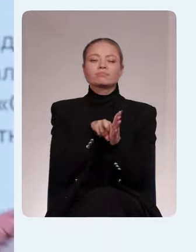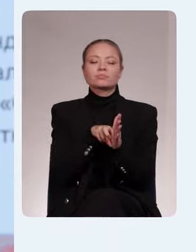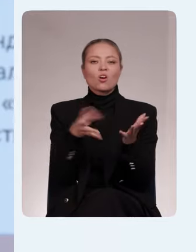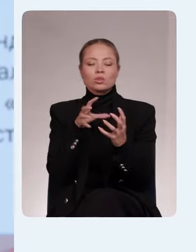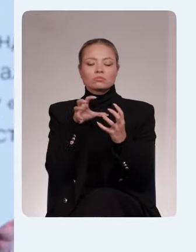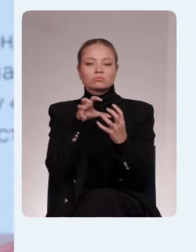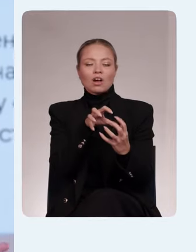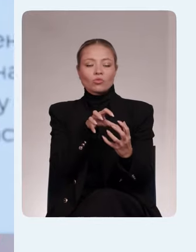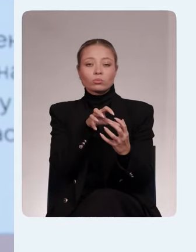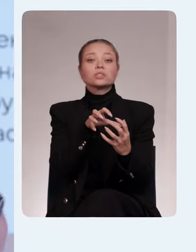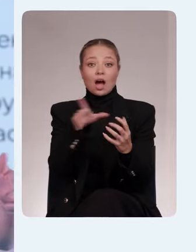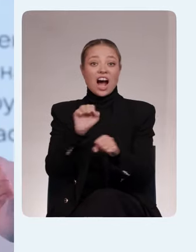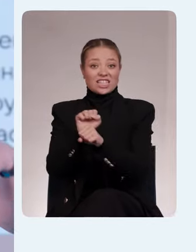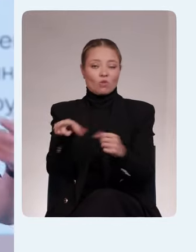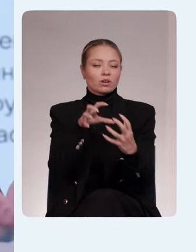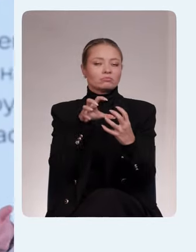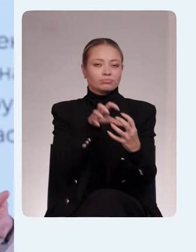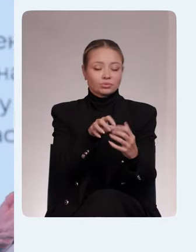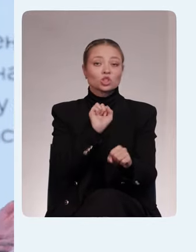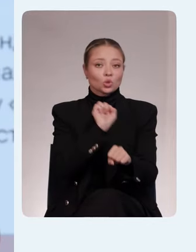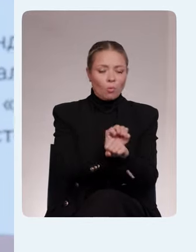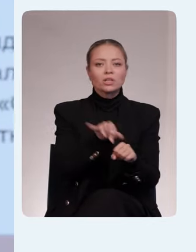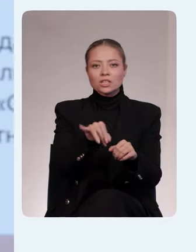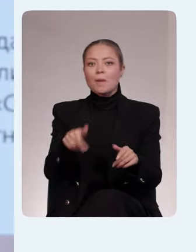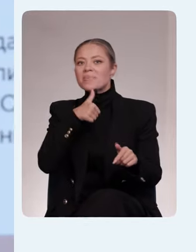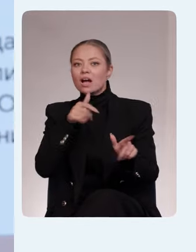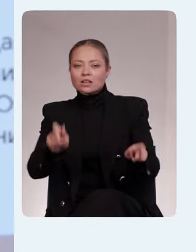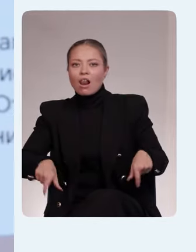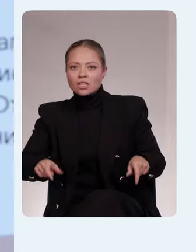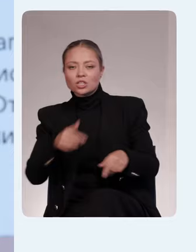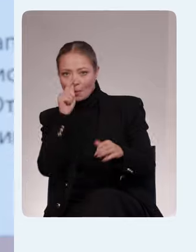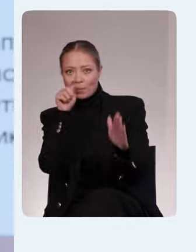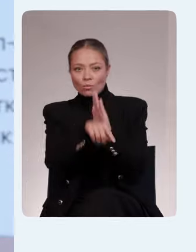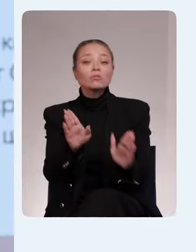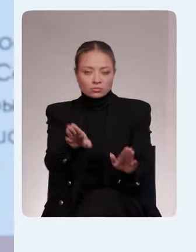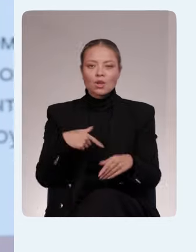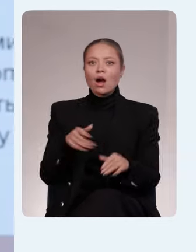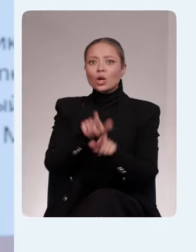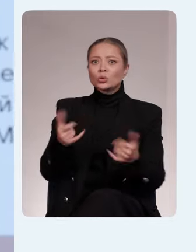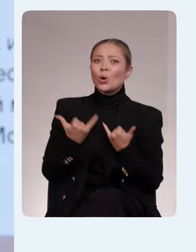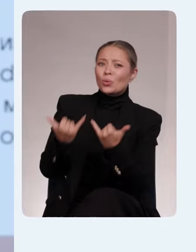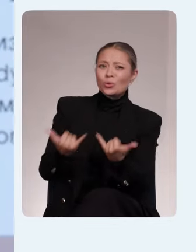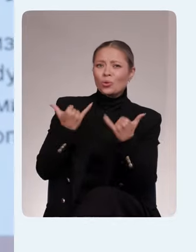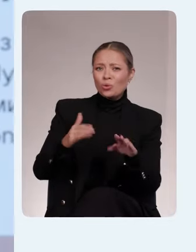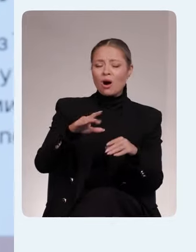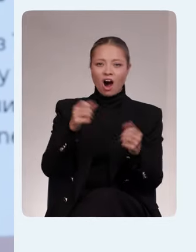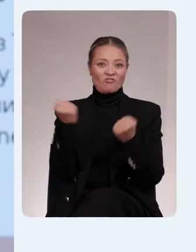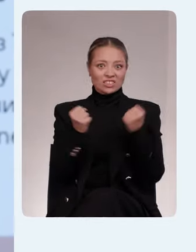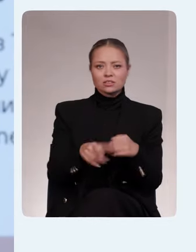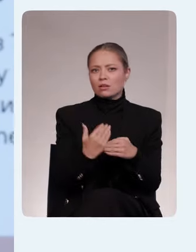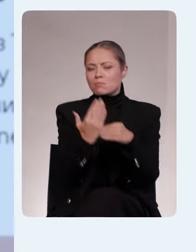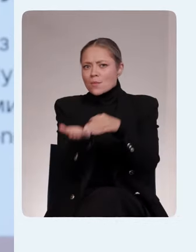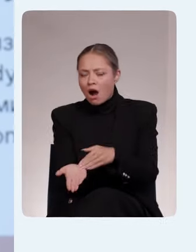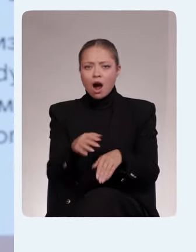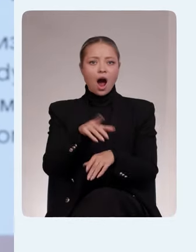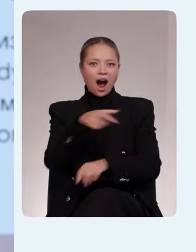автобус остановился на остановке. Туда пытался попасть колясочник. Ему начали помогать люди. Вышел водитель, откинул пандус. Кондуктор начал